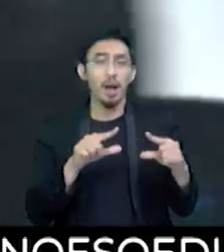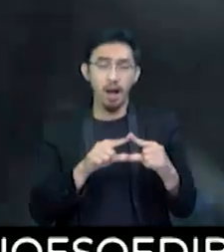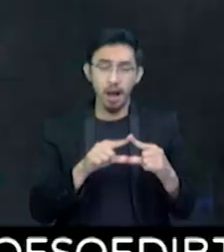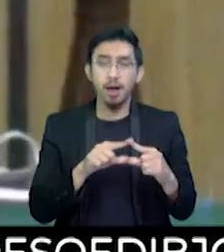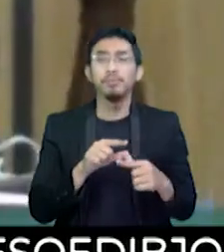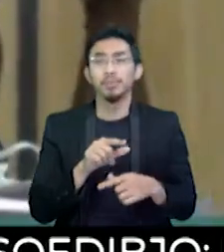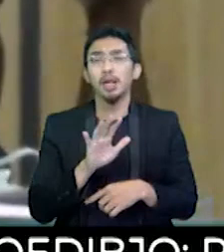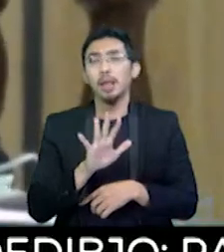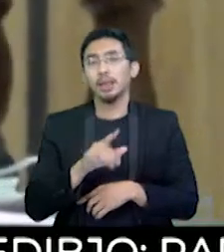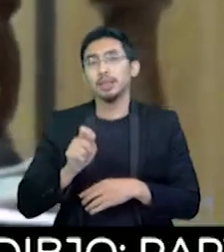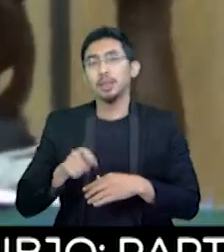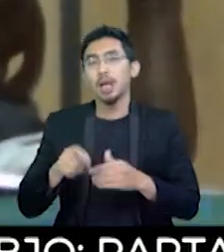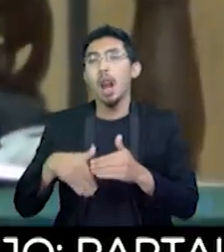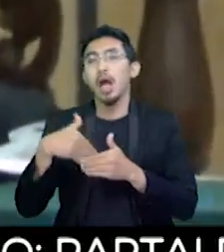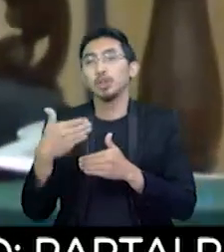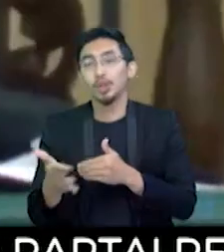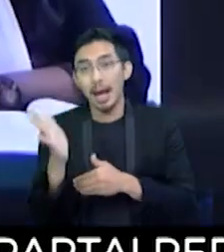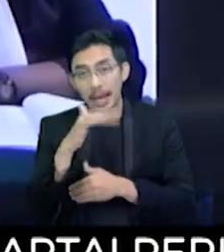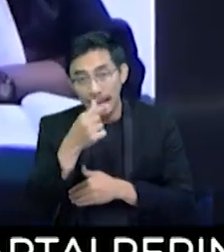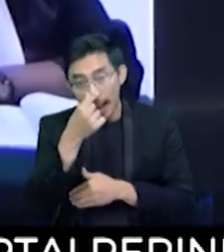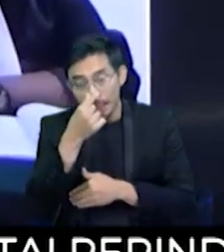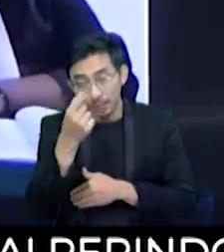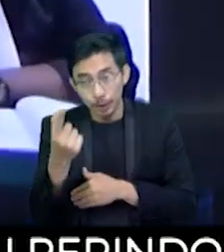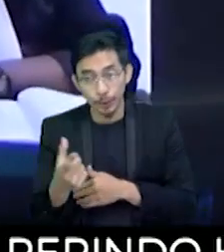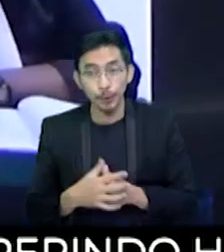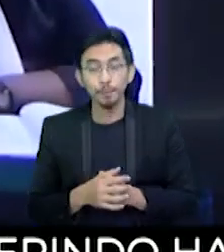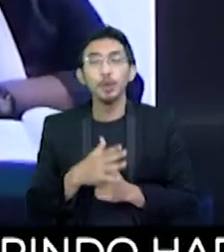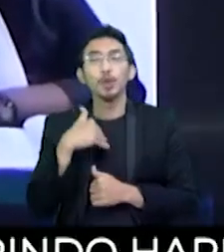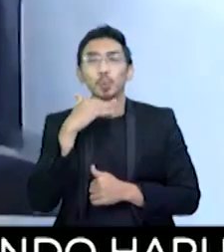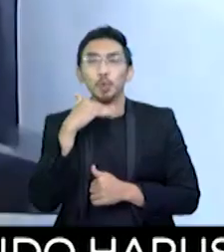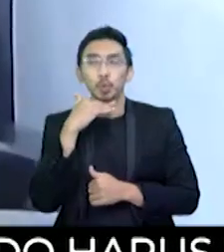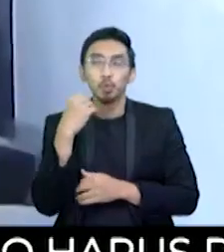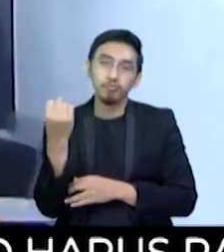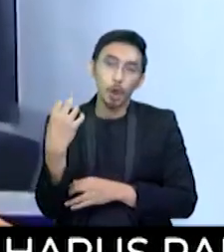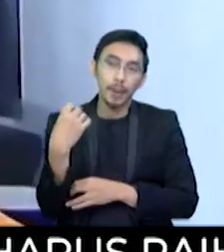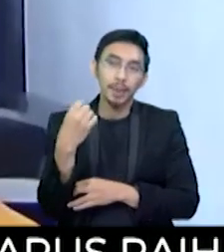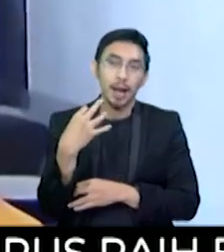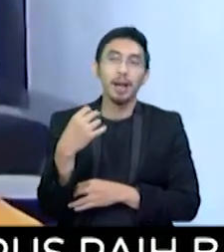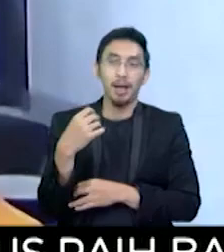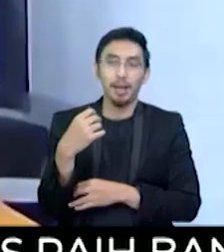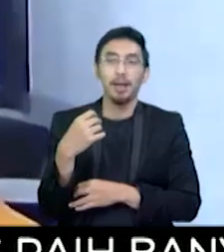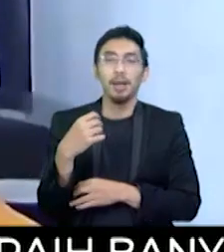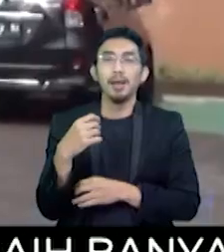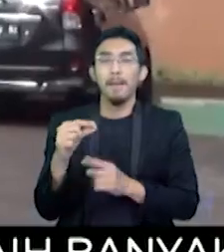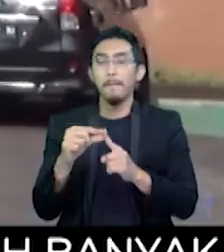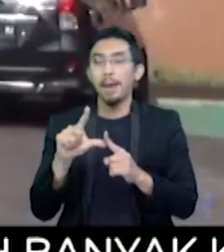hari Kamis mendatang dengan agenda tanggapan jaksa penuntut umum atas pledoi yang disampaikan Tubagus